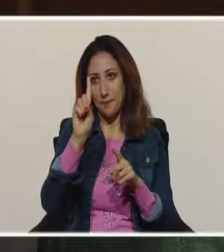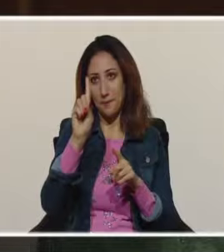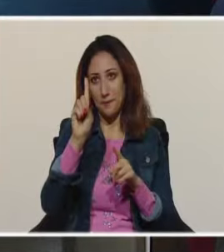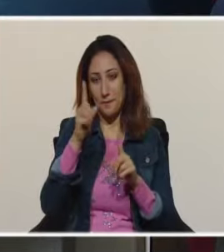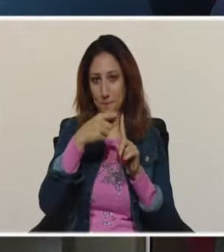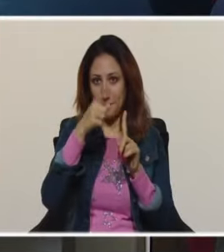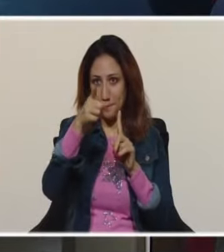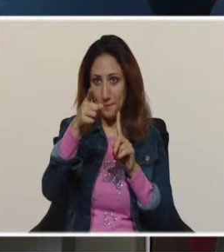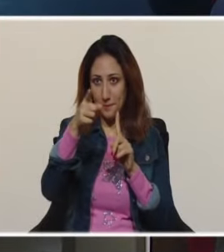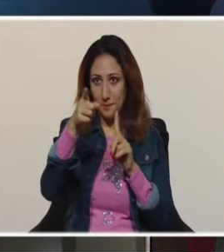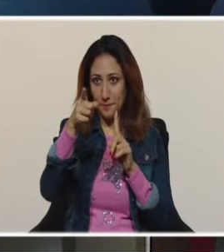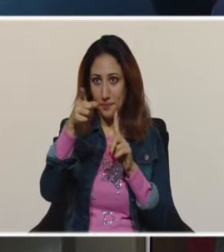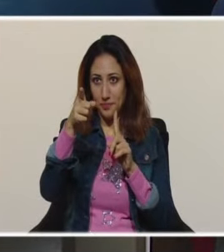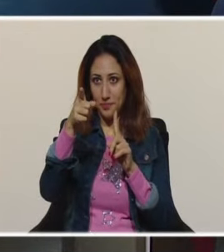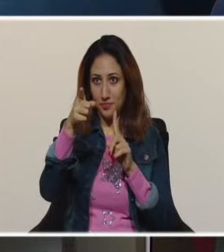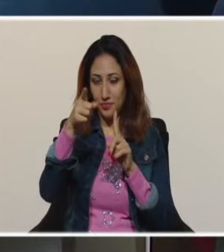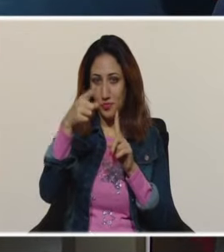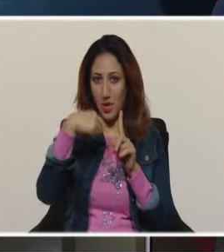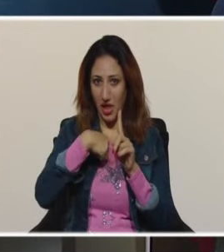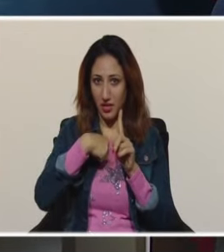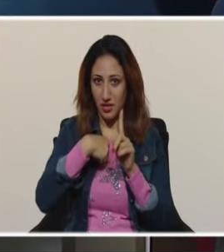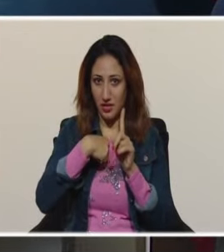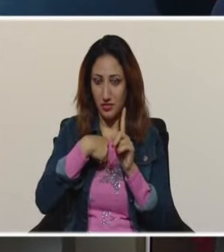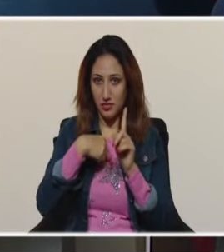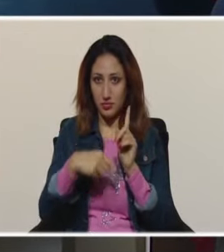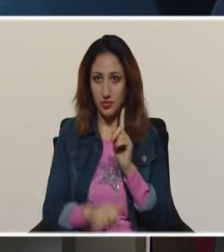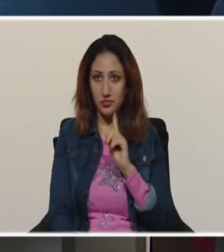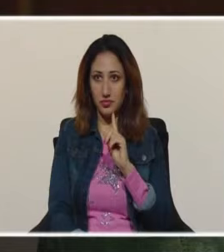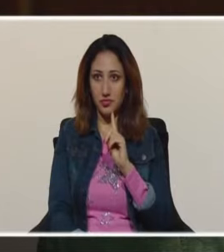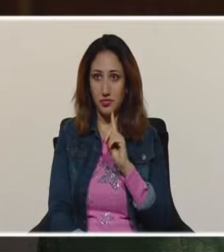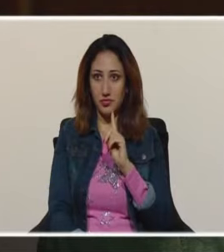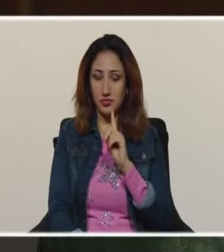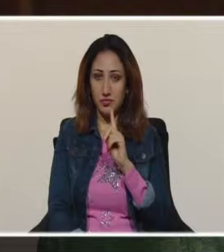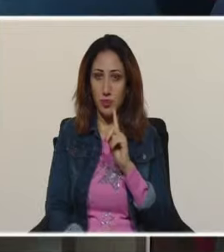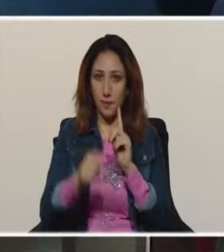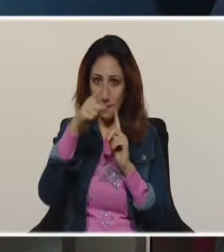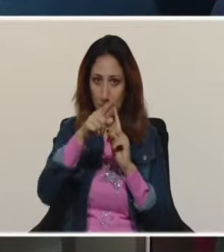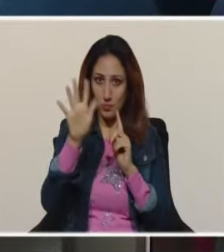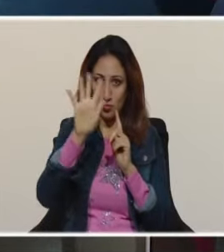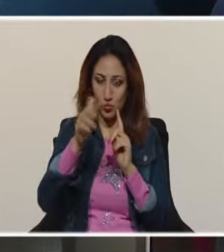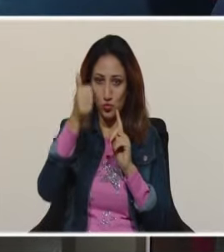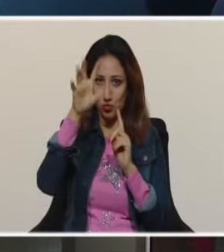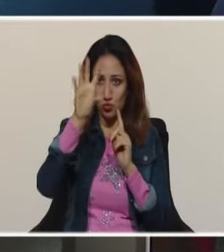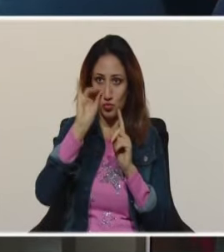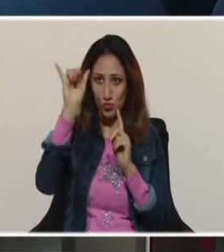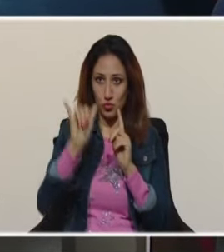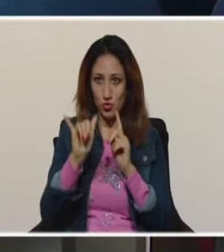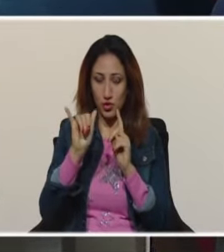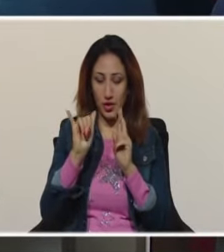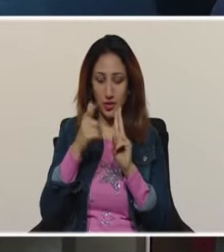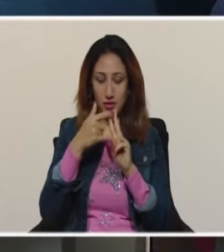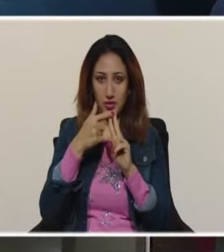انت شهاب. لا انا شاهر. انا شاهر. انت شاهر. لا انا شاهر. هو شهاب. شهاب وشاهر. شهاب وشاهر. شهر